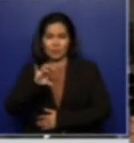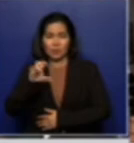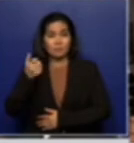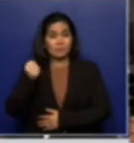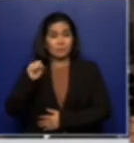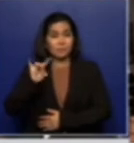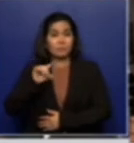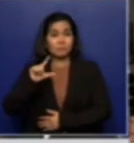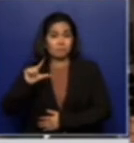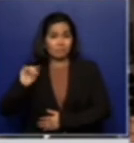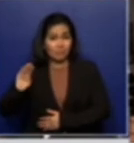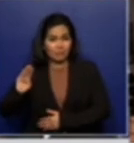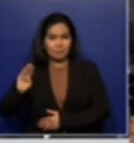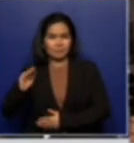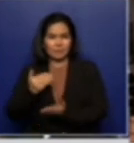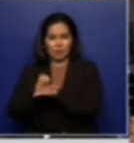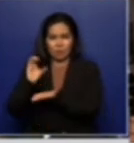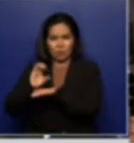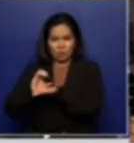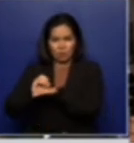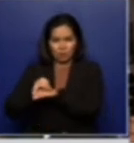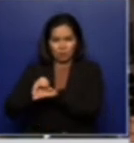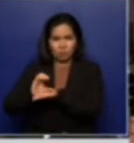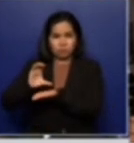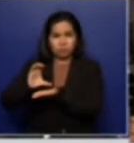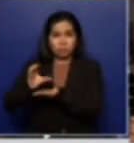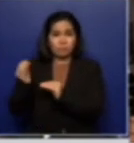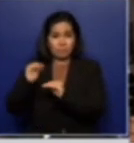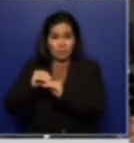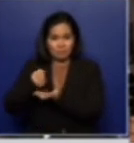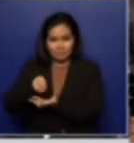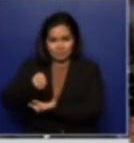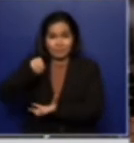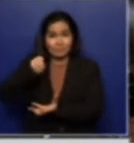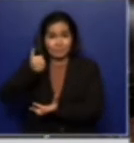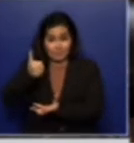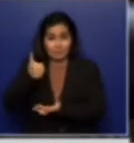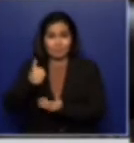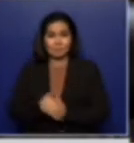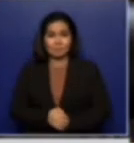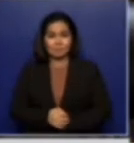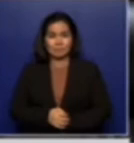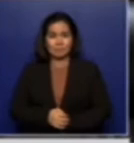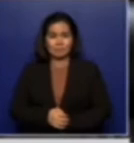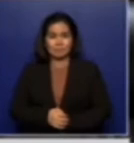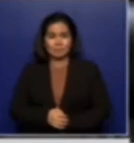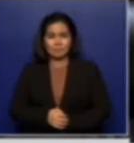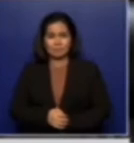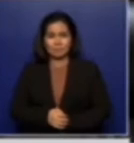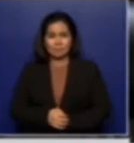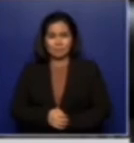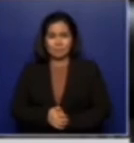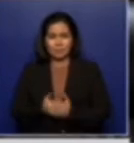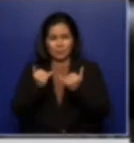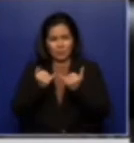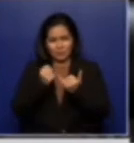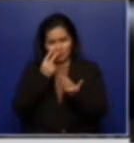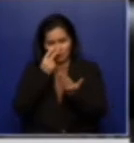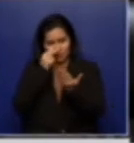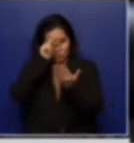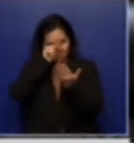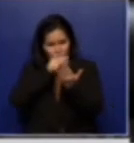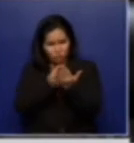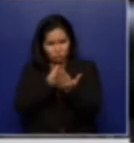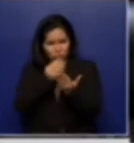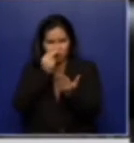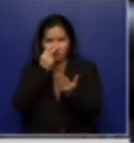268,718 ล้านบาทมันก็จะได้เพิ่มขึ้นกว่านี้ท่านประธานครับผมมองดูแล้วมันเกิด